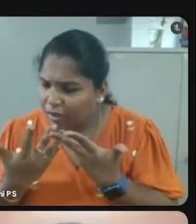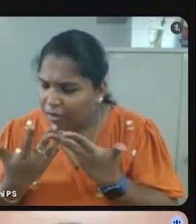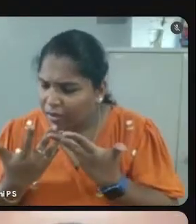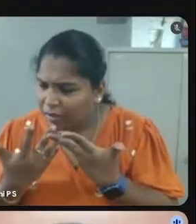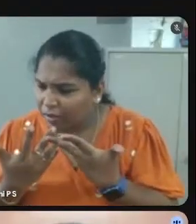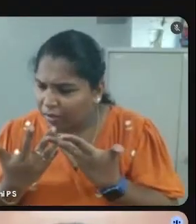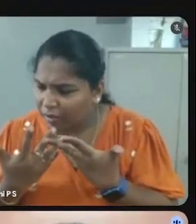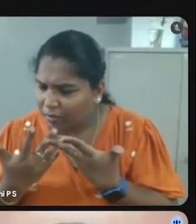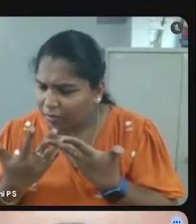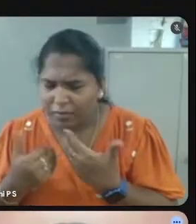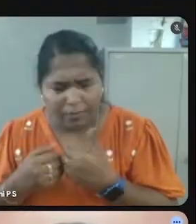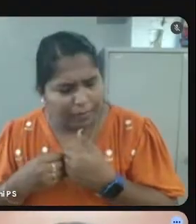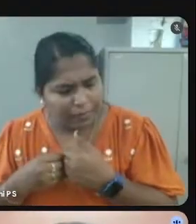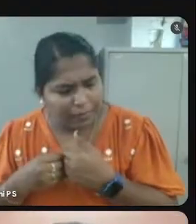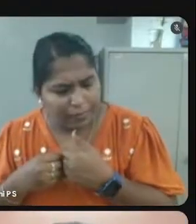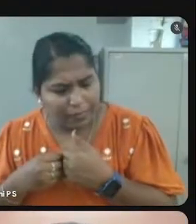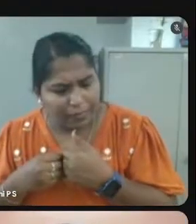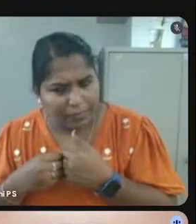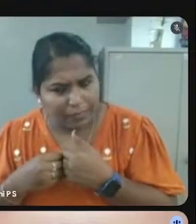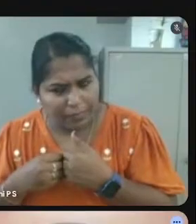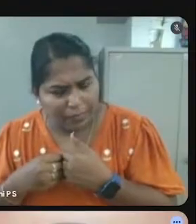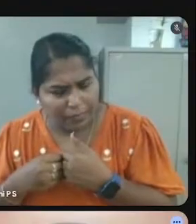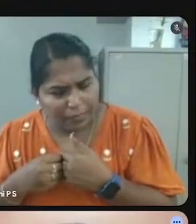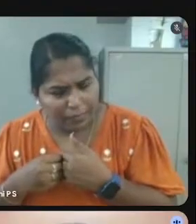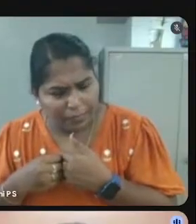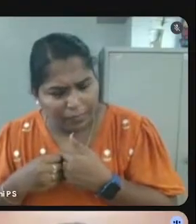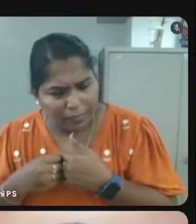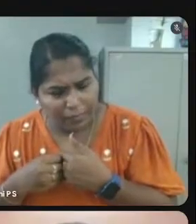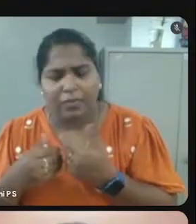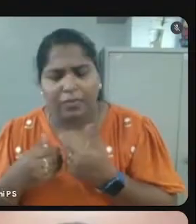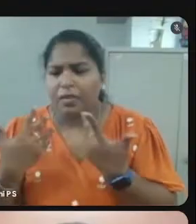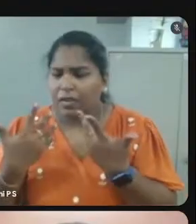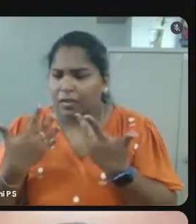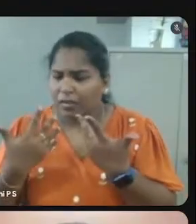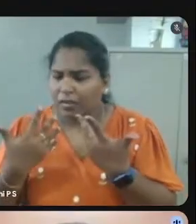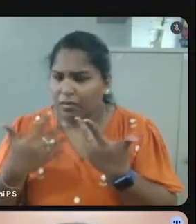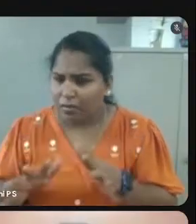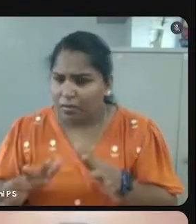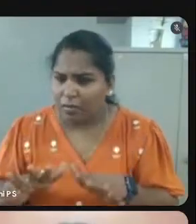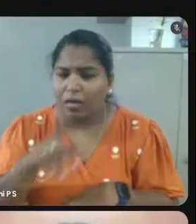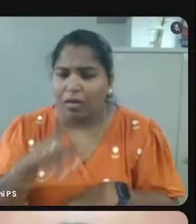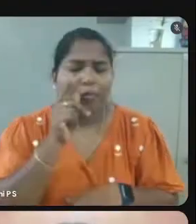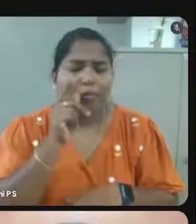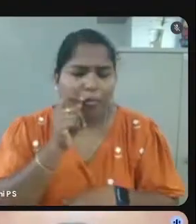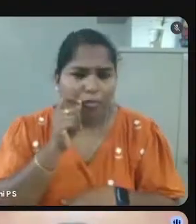നിർത്തിവെക്കേണ്ടതായിട്ടോ, അതായത് ഇപ്പം പുരുഷന്മാരുടെ ആ ഒരു ഇജാക്കുലേഷൻ സംഭവിക്കാണ്ട്